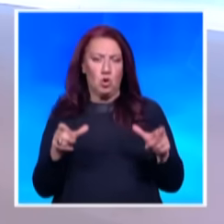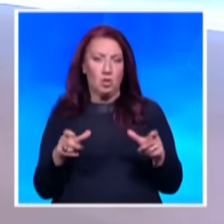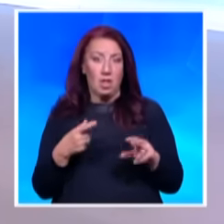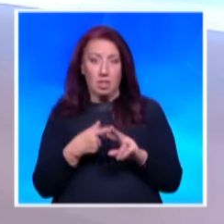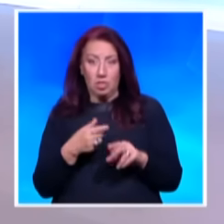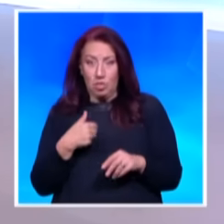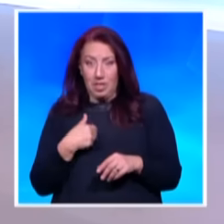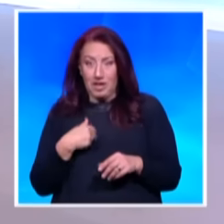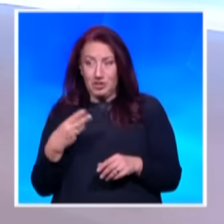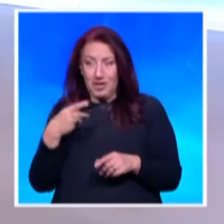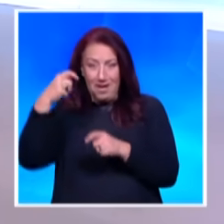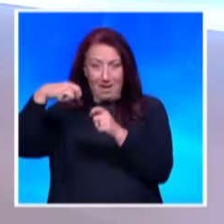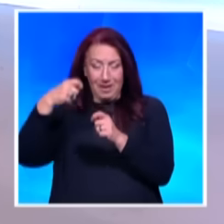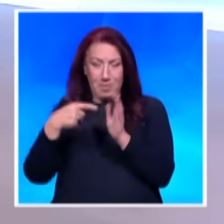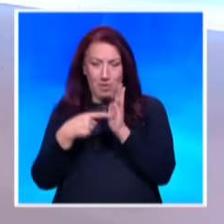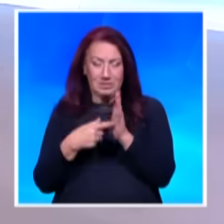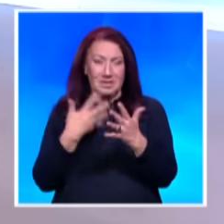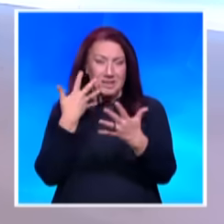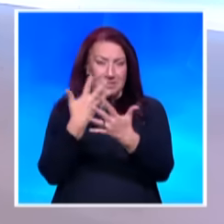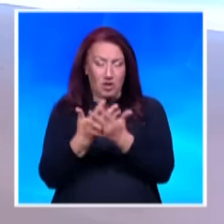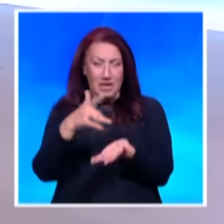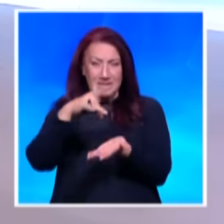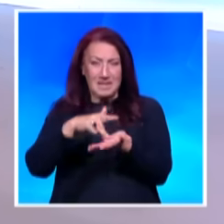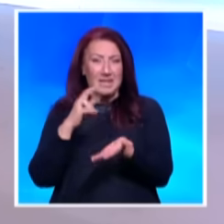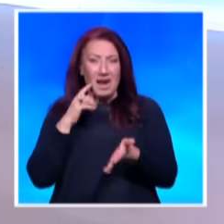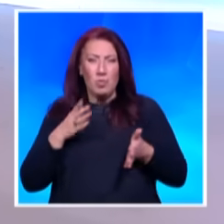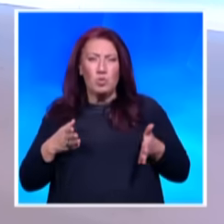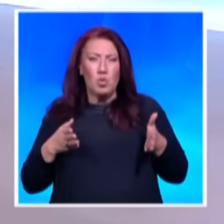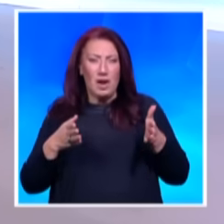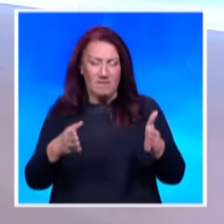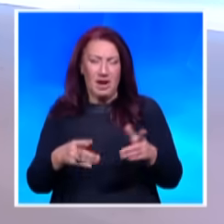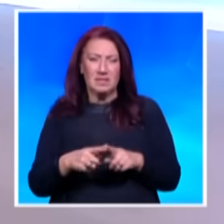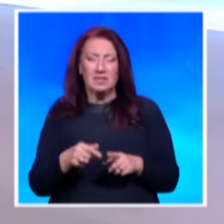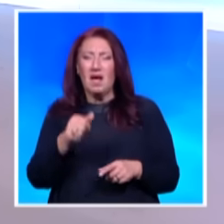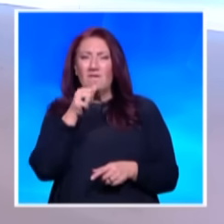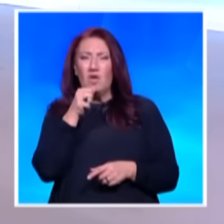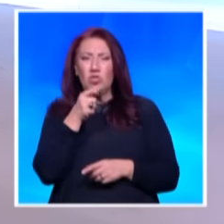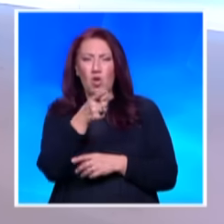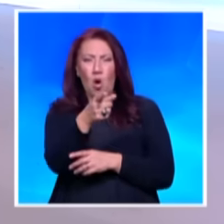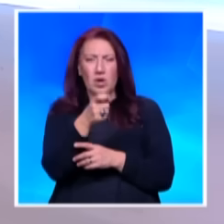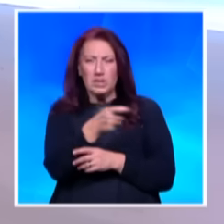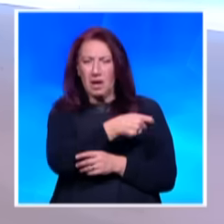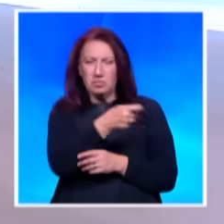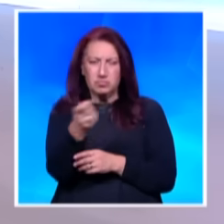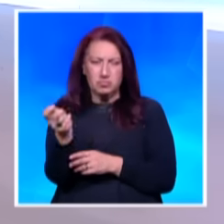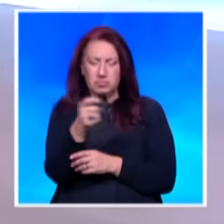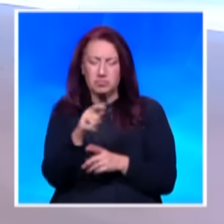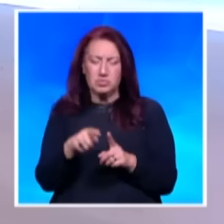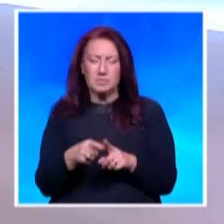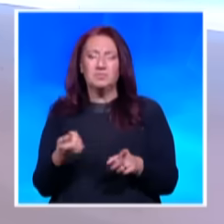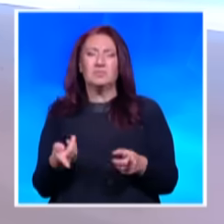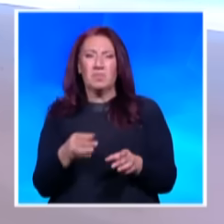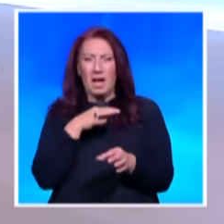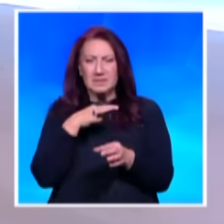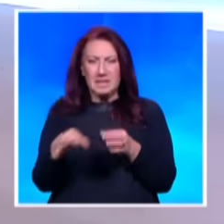затворени централни булеварди, водни оръдия, сблъсъци между протестиращи и жандармерия, както и запалени моторни